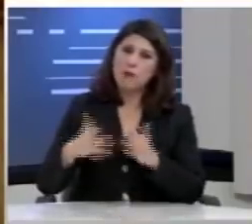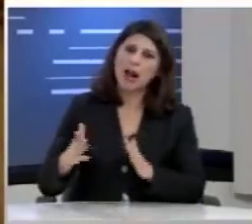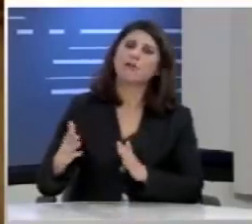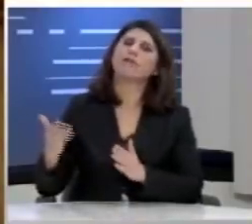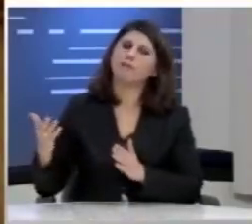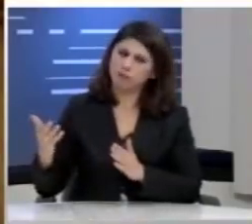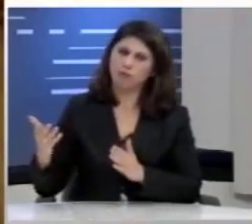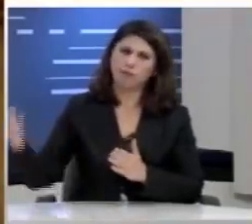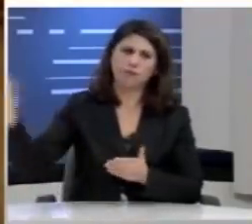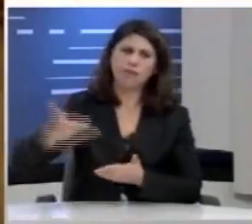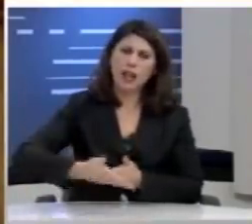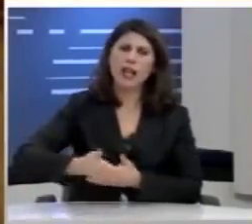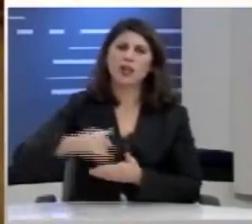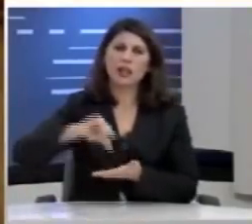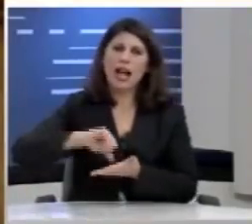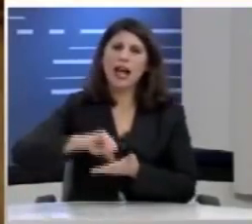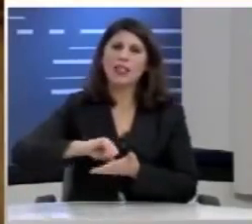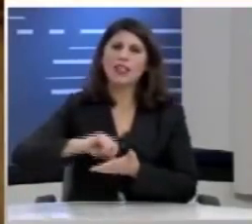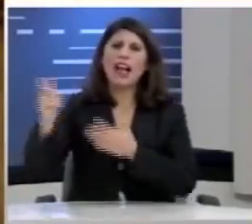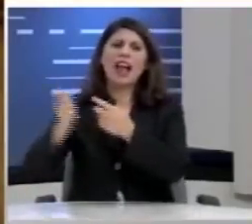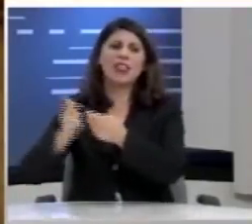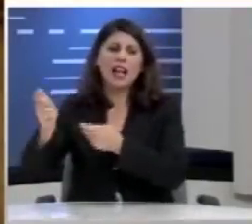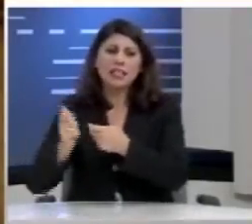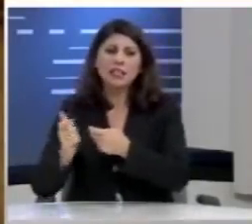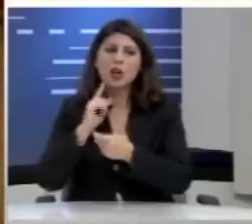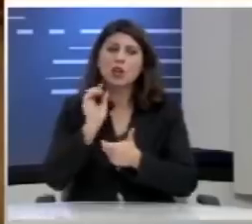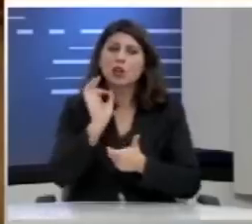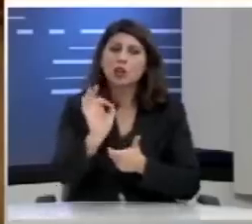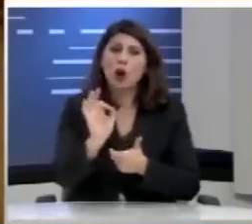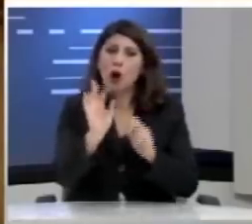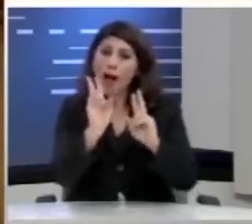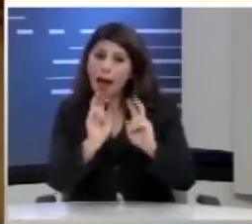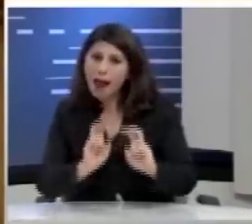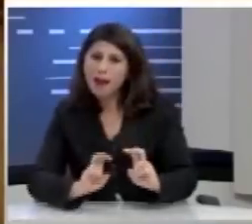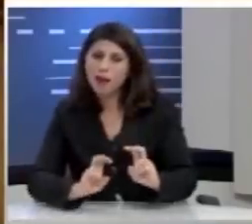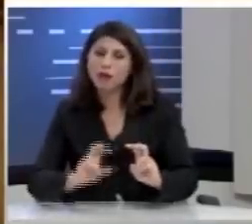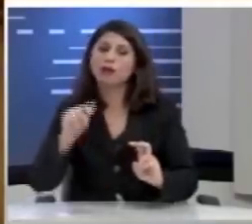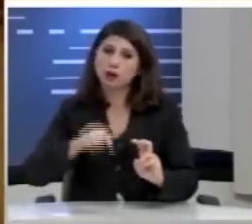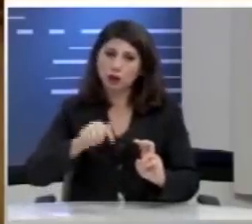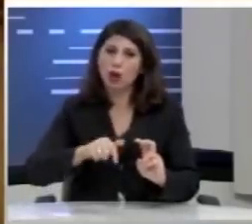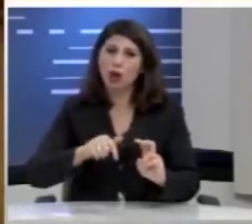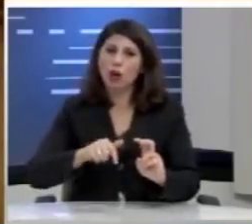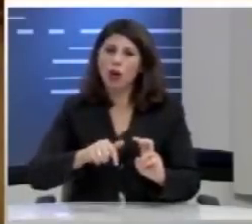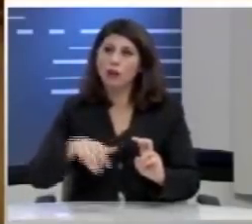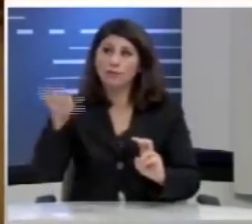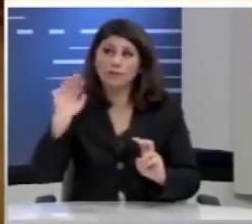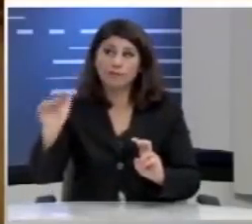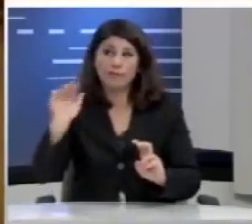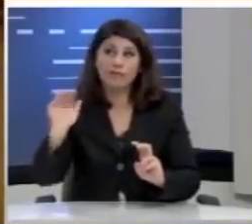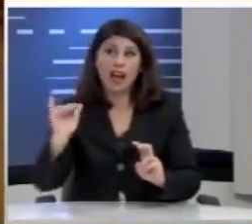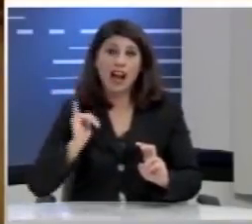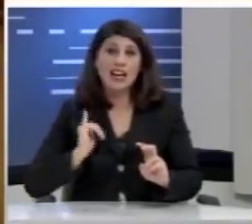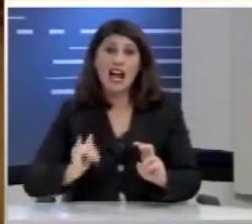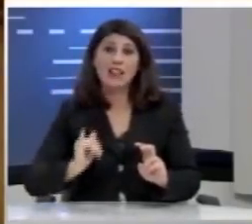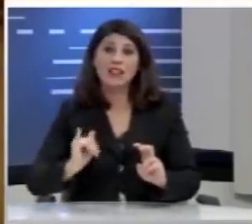φτάνουν, έρχονται στην Αθήνα οι δανειστές για να σας ελέγξουν και ήδη σας φωνάζουν πως έχετε καθυστερήσει